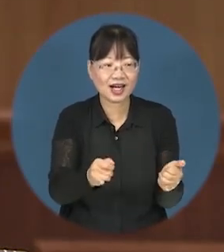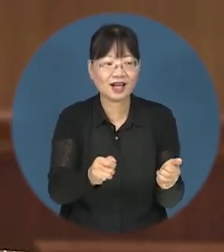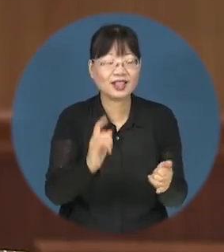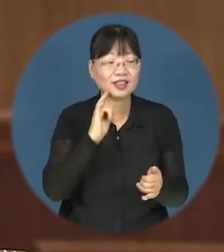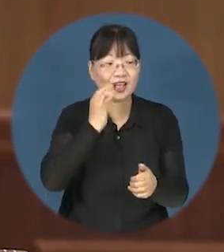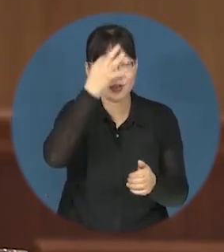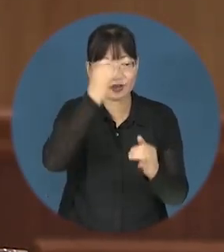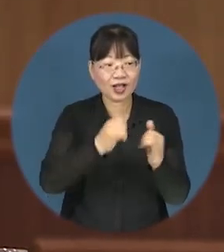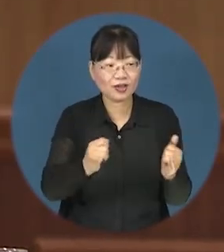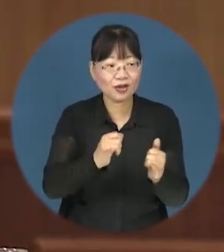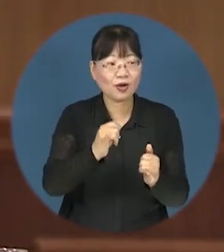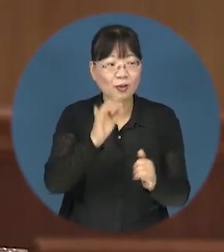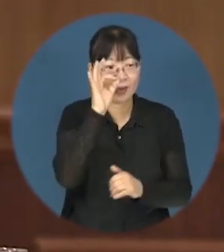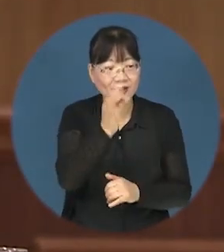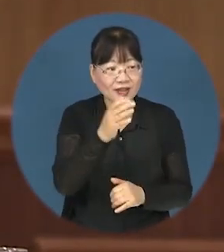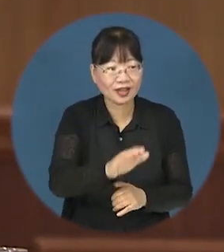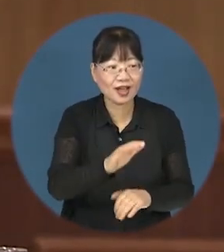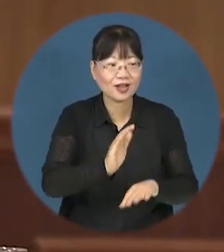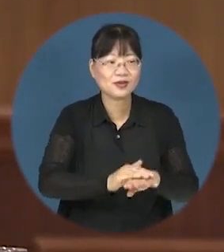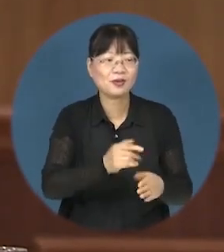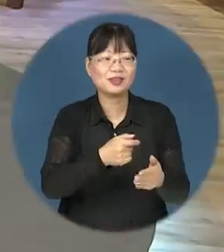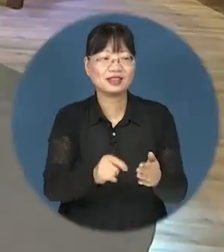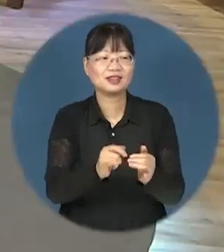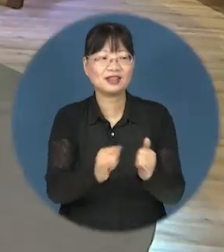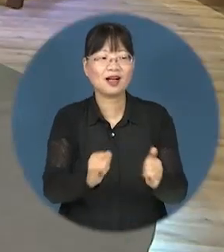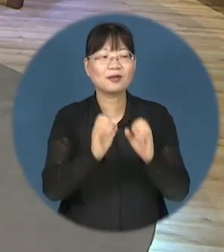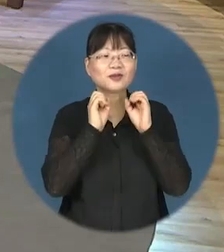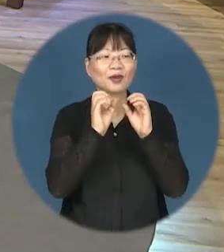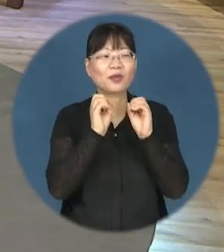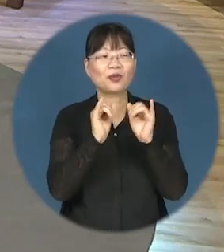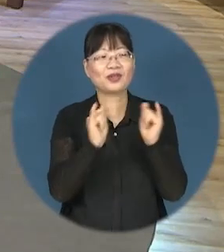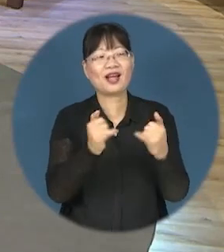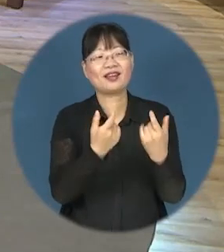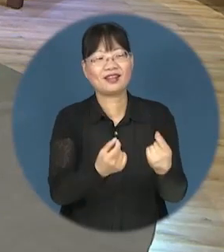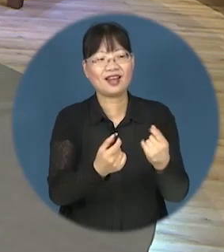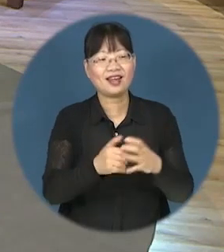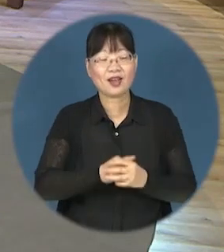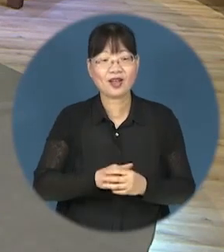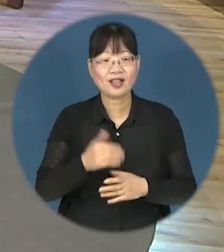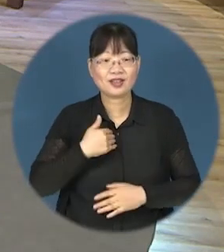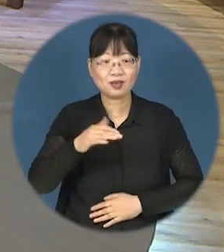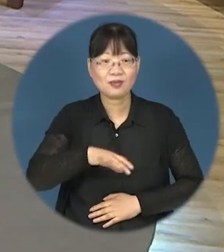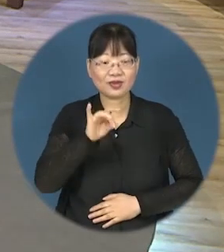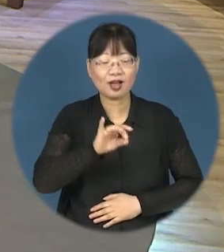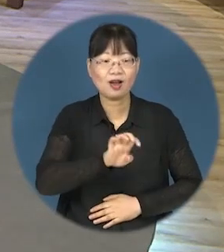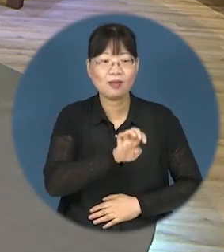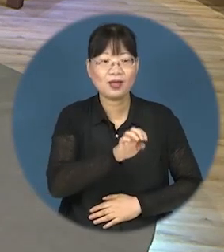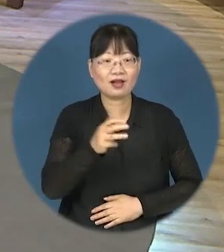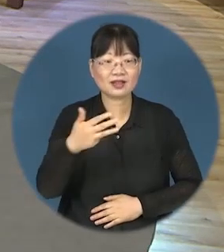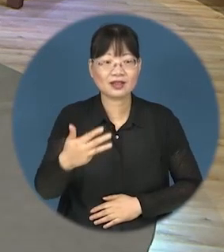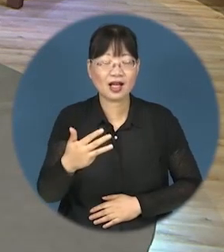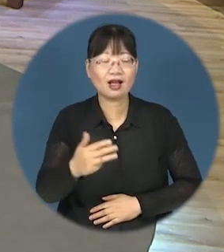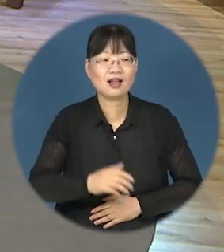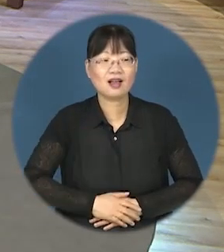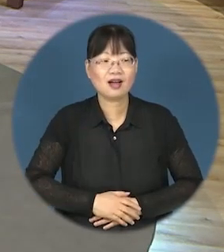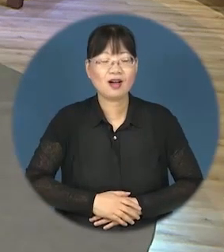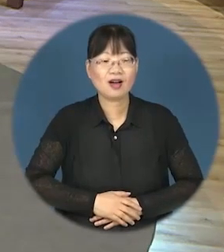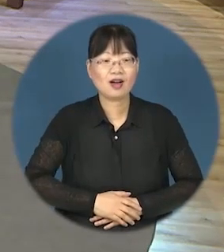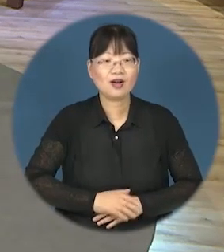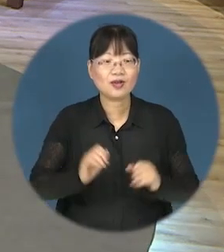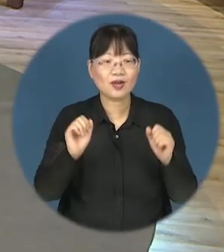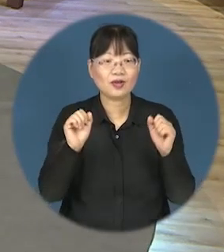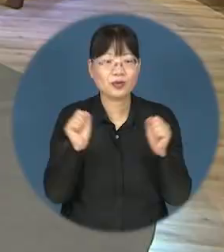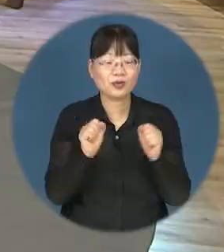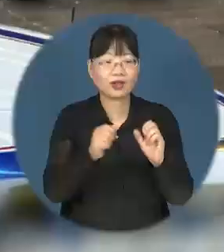손글씨 전부 4식 은하 해에 먼저 제가 오늘 시작하면서 얘기 안 평창동계올림픽 없을 a 대한민국